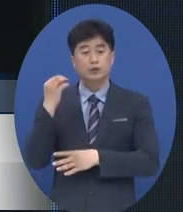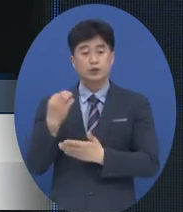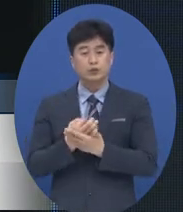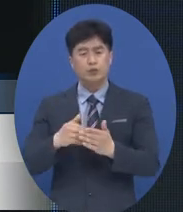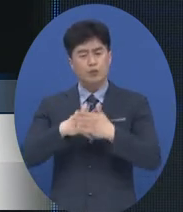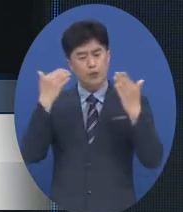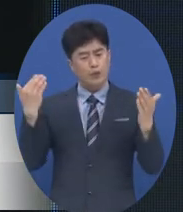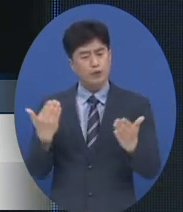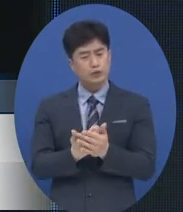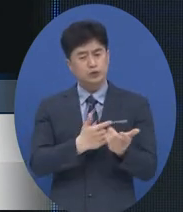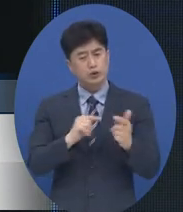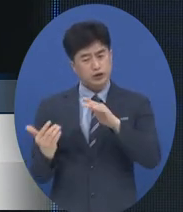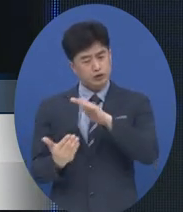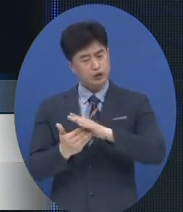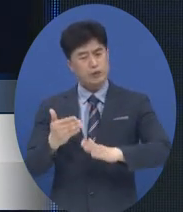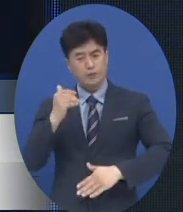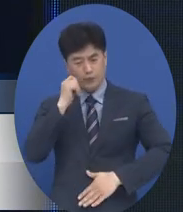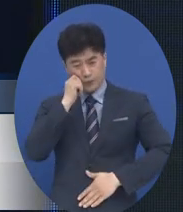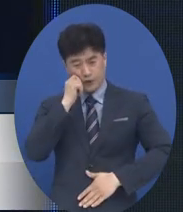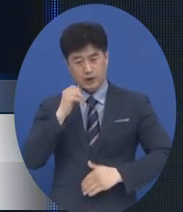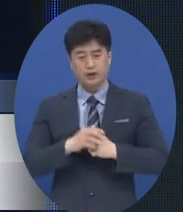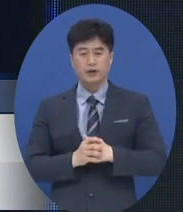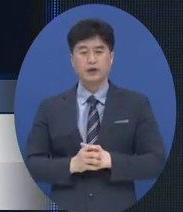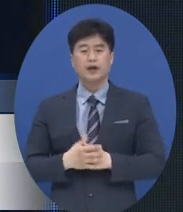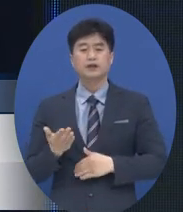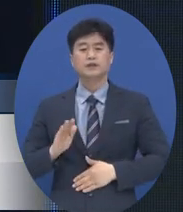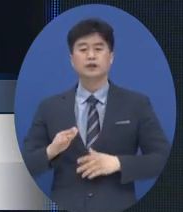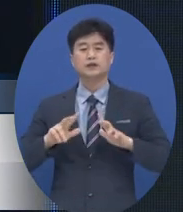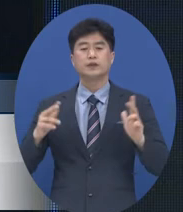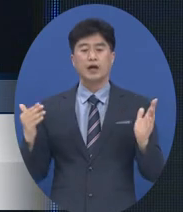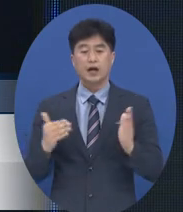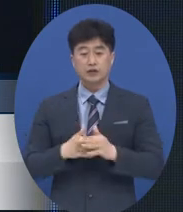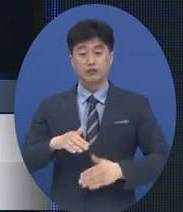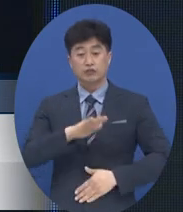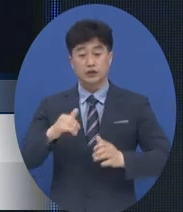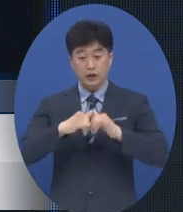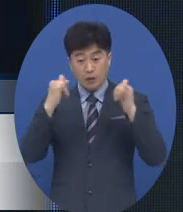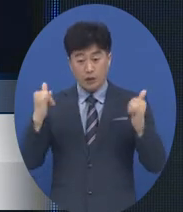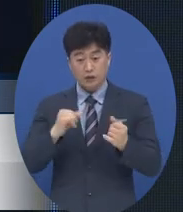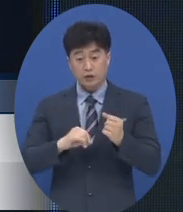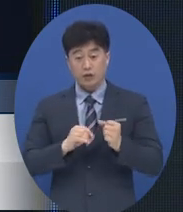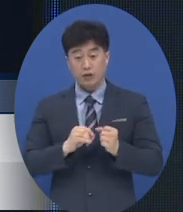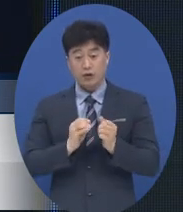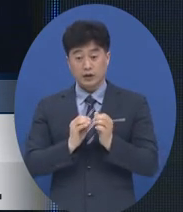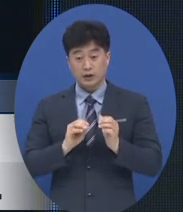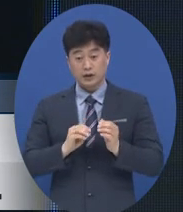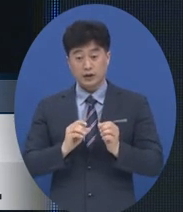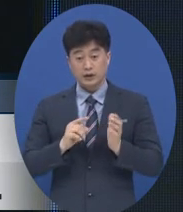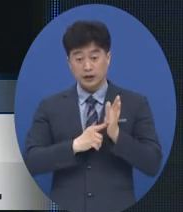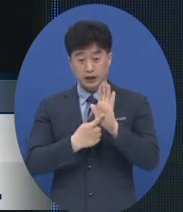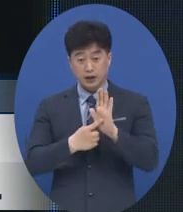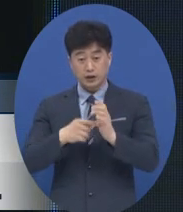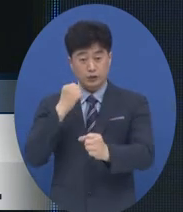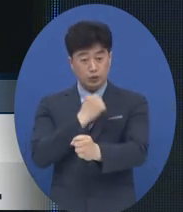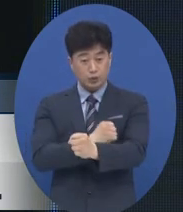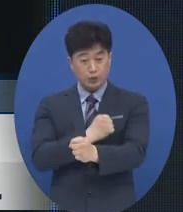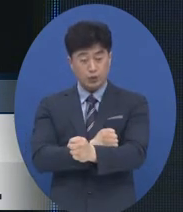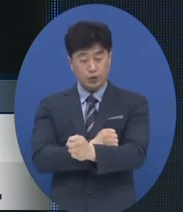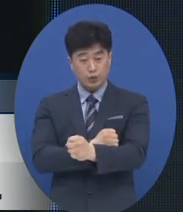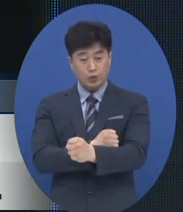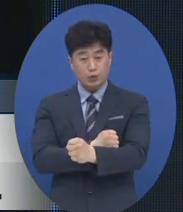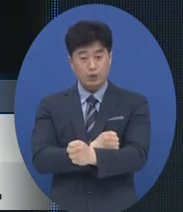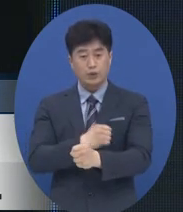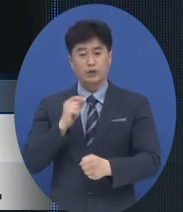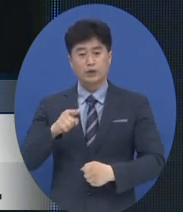모든 것을 다 이룰 수는 없습니다. 그렇지만 지금까지 우리 사회에서 벌어지고 있는 노동, 그리고